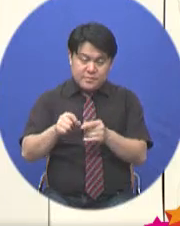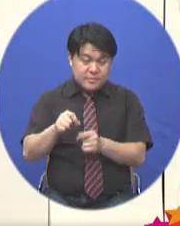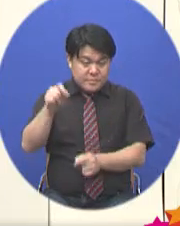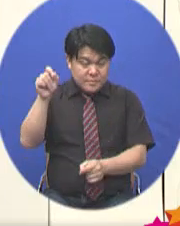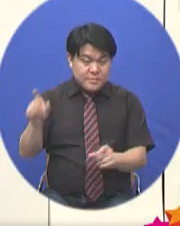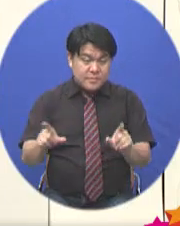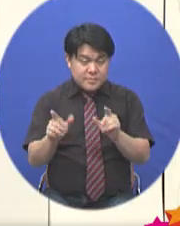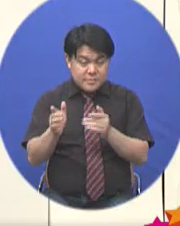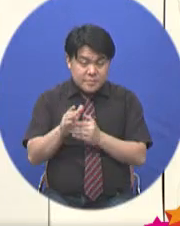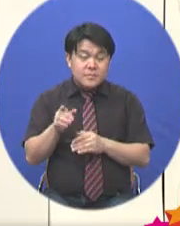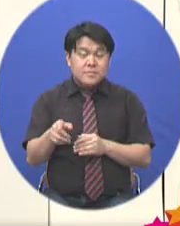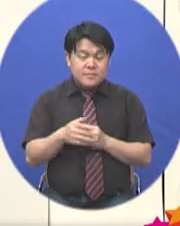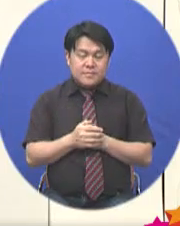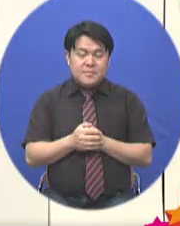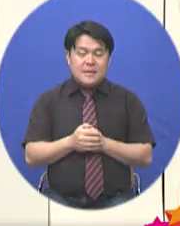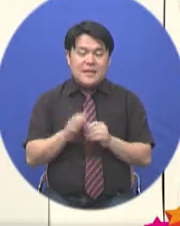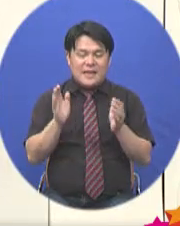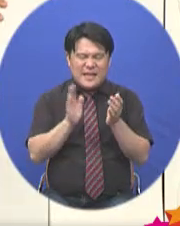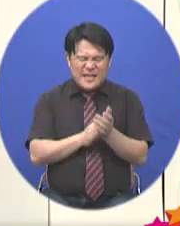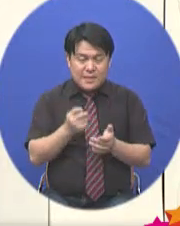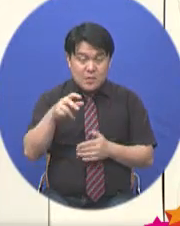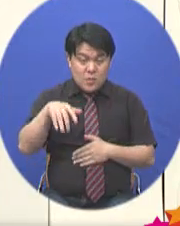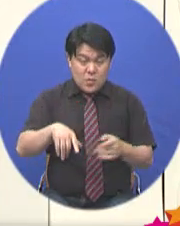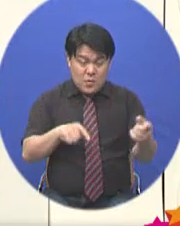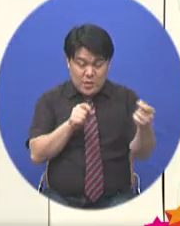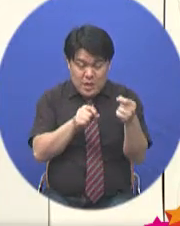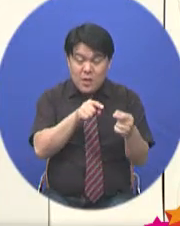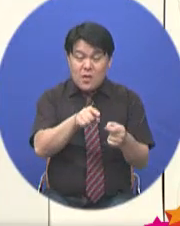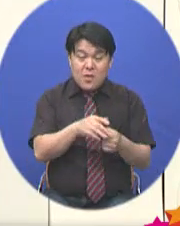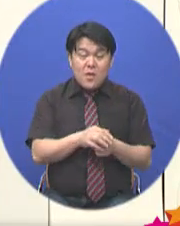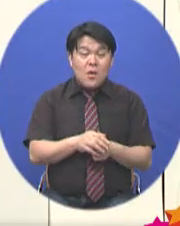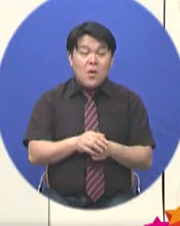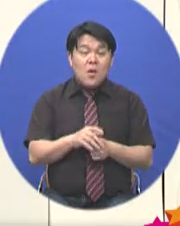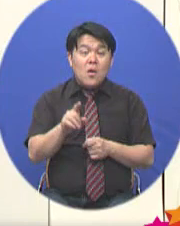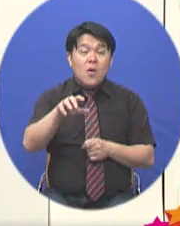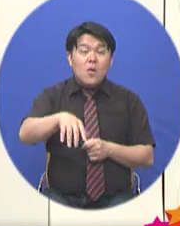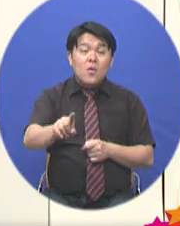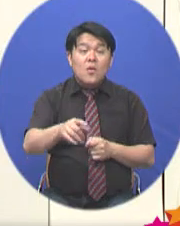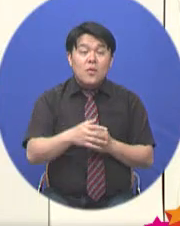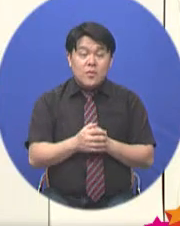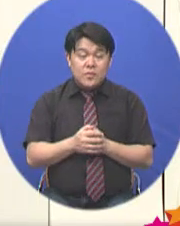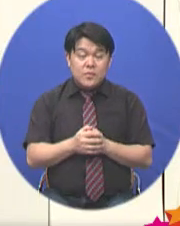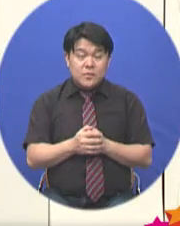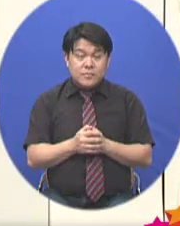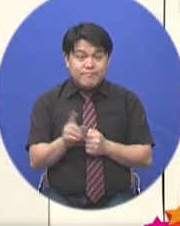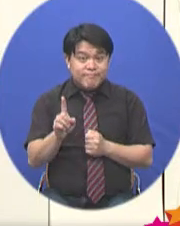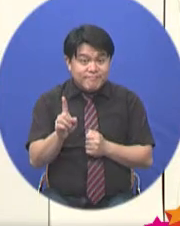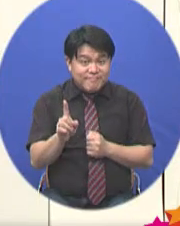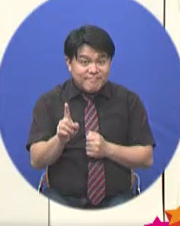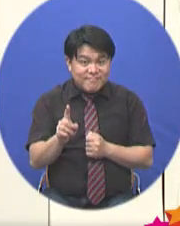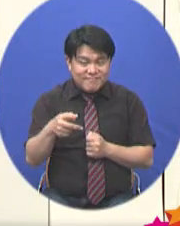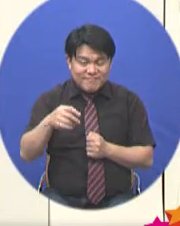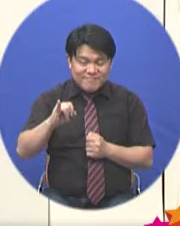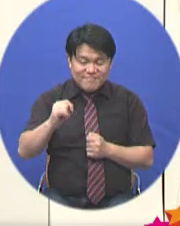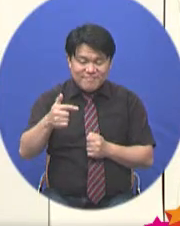있습니다. 그러면은 뭐 우리 방송과 가까운데 영등포 어디쯤 사시나요?